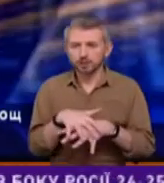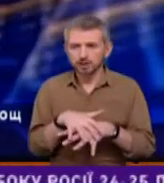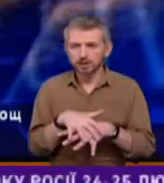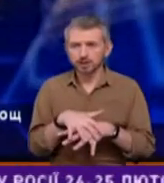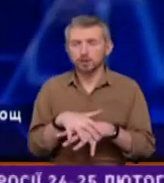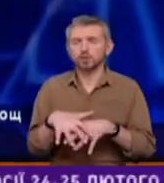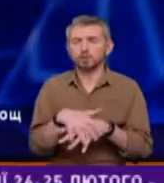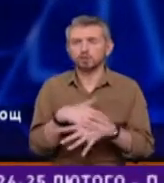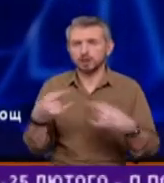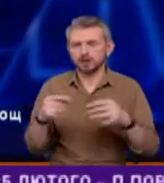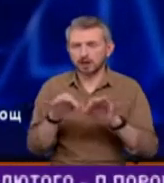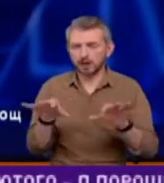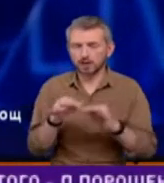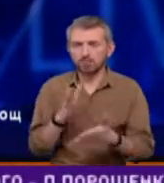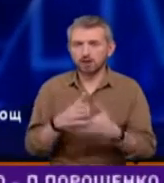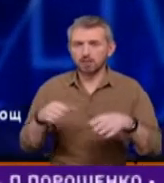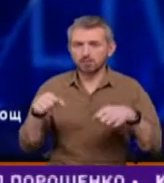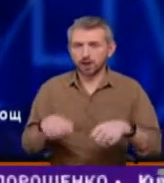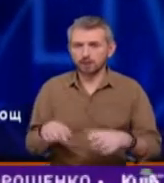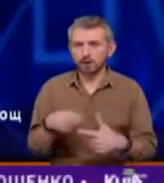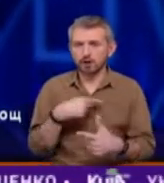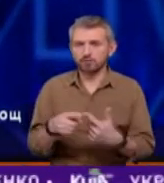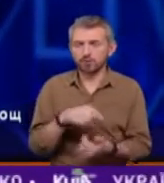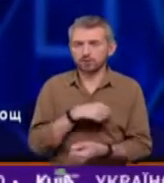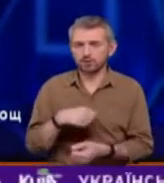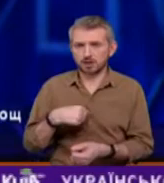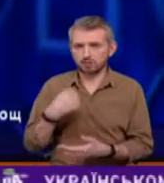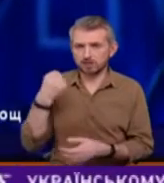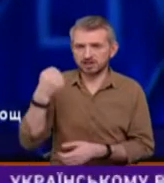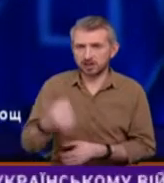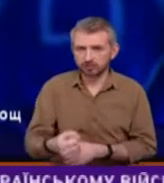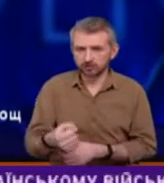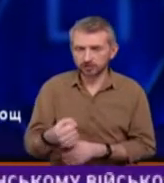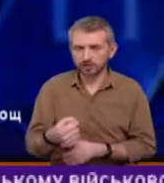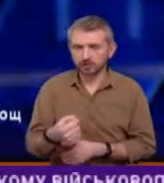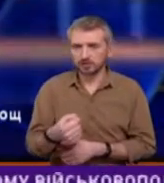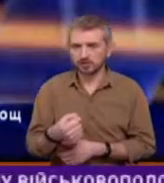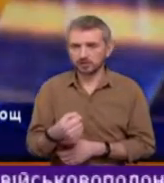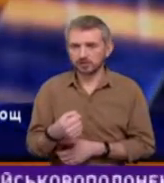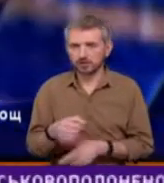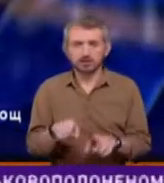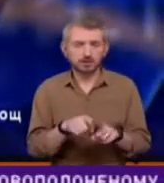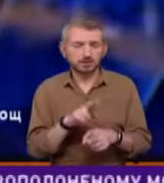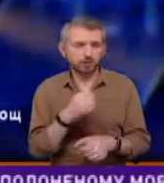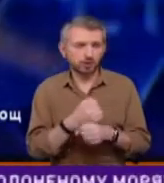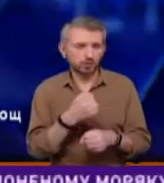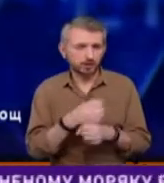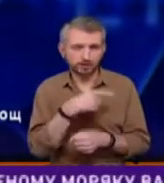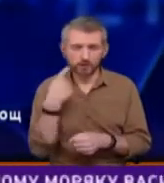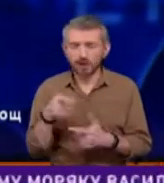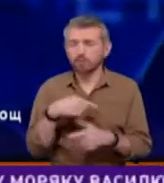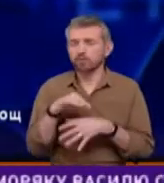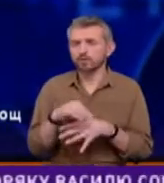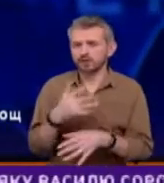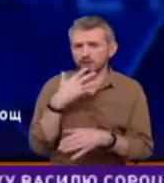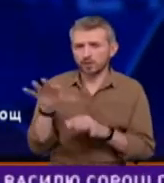суспільне мовлення має право або одноосібно призначити, так само, або провести національний відбір. В чому тут